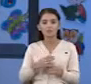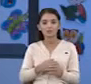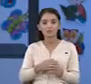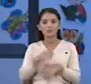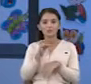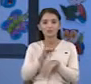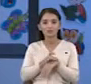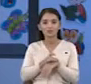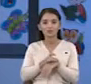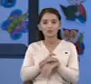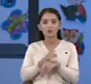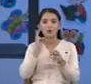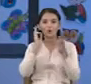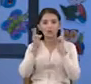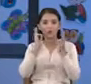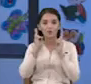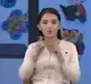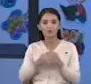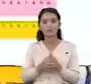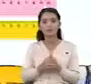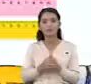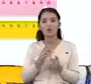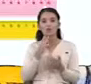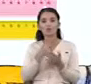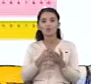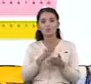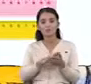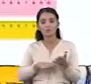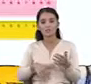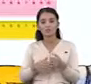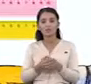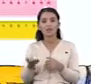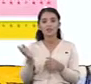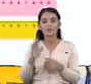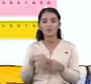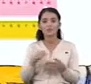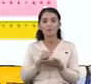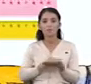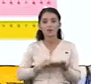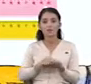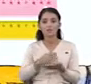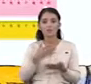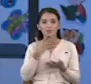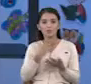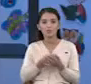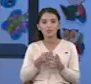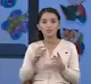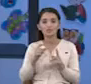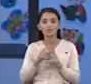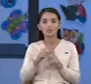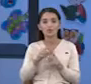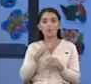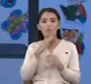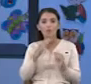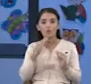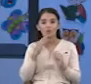видим часы у кролика. Смотрим дальше. Давайте повторим наши слова в единственном